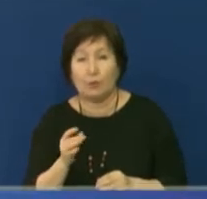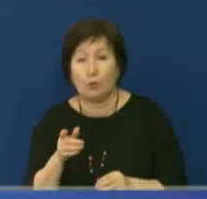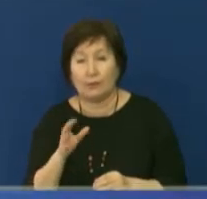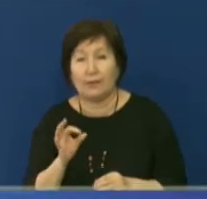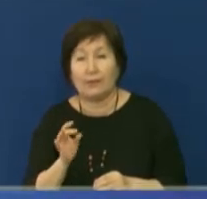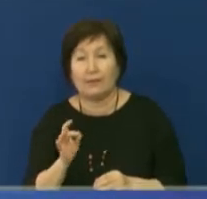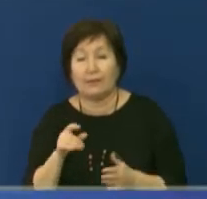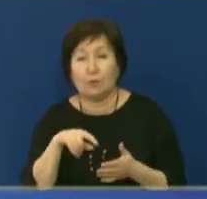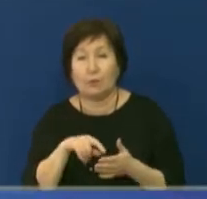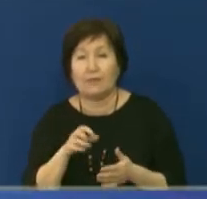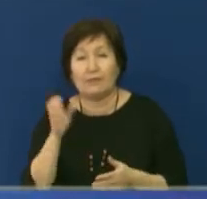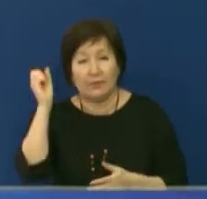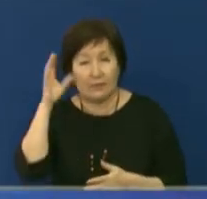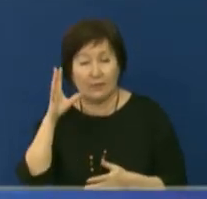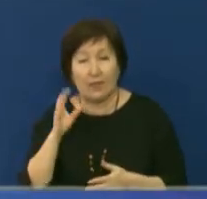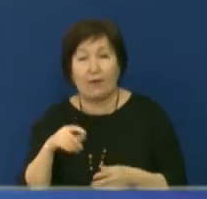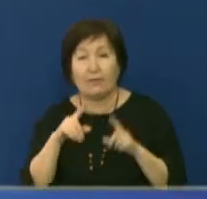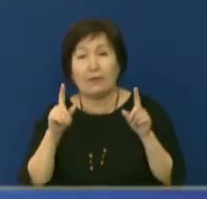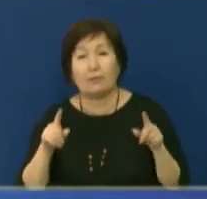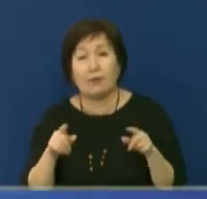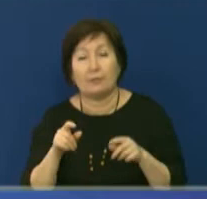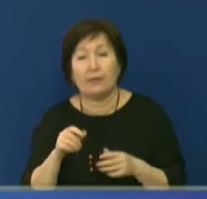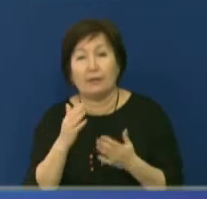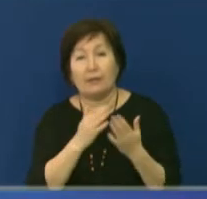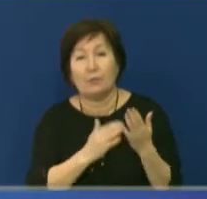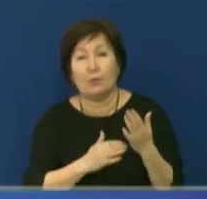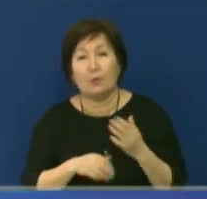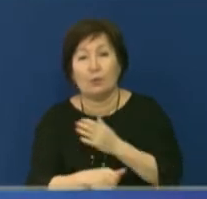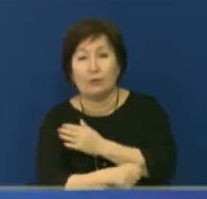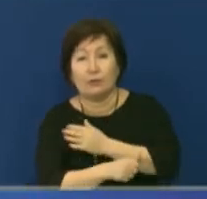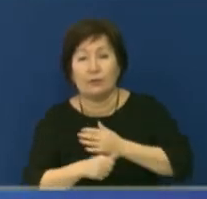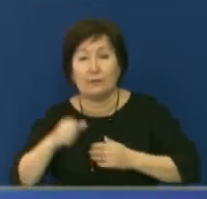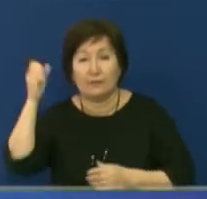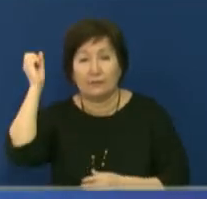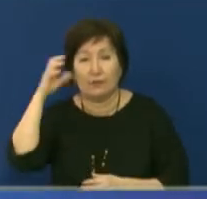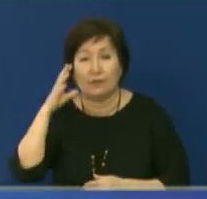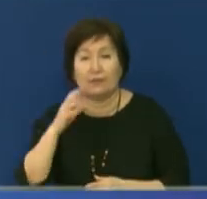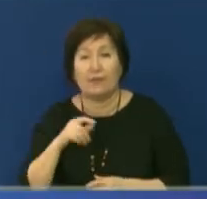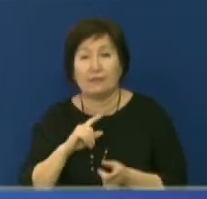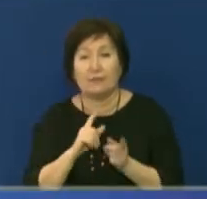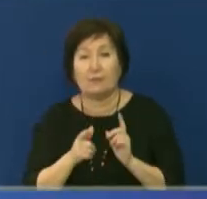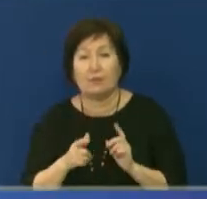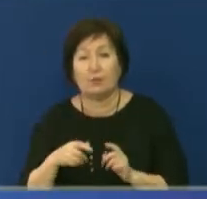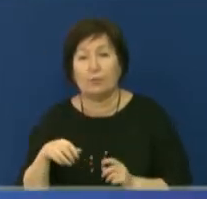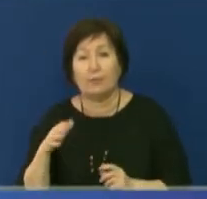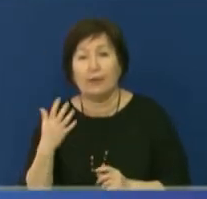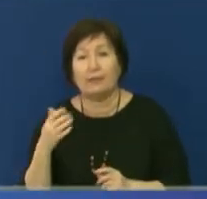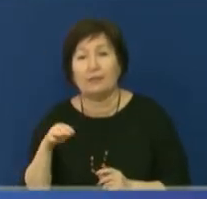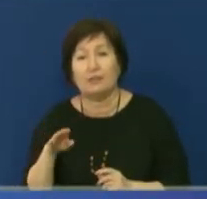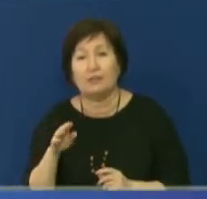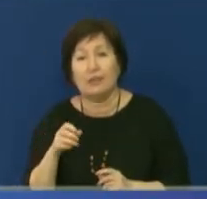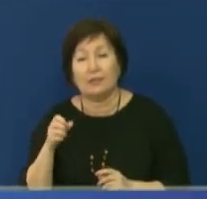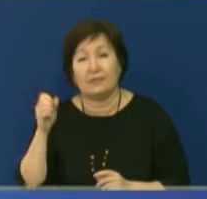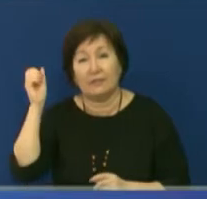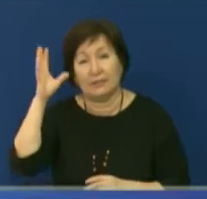«Горсвет». В рамках уличного освещения города заменено 5,5 тысяч светильников. До конца года дополнительно будет